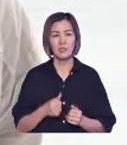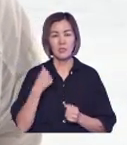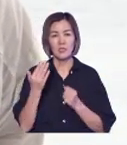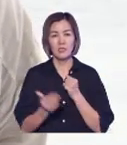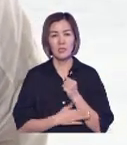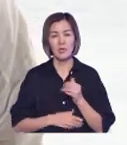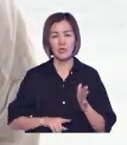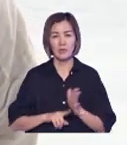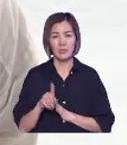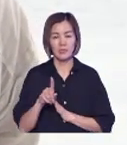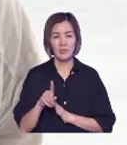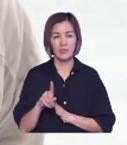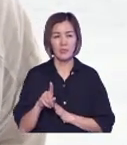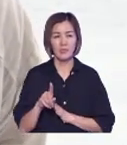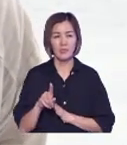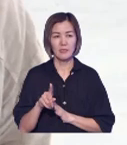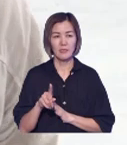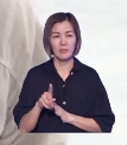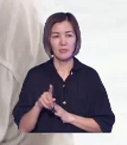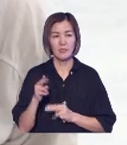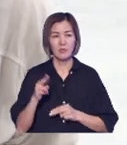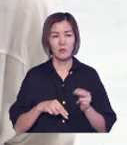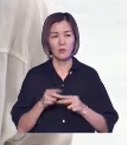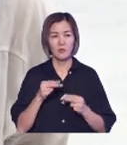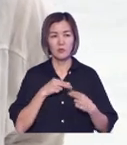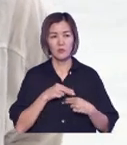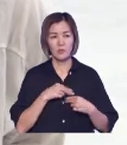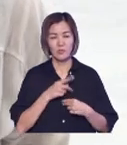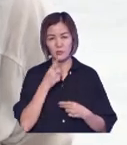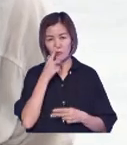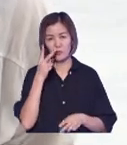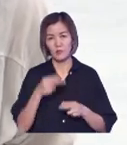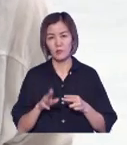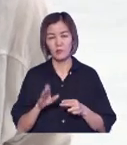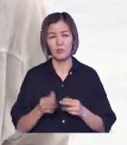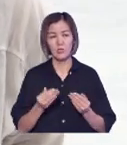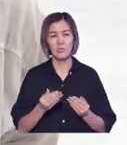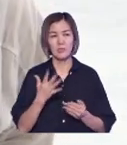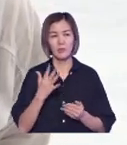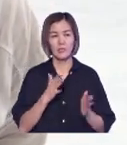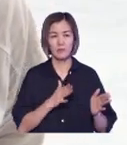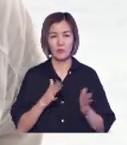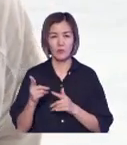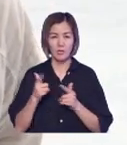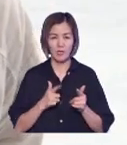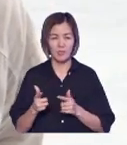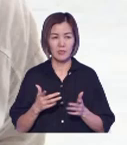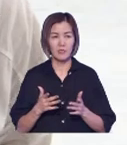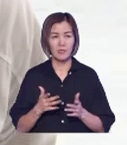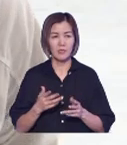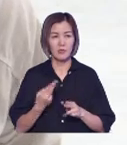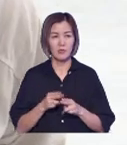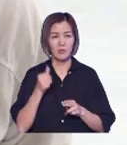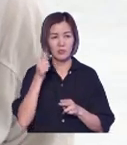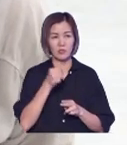аяғында басталған. Негізі құрылыс жұмыстар осы жылда. Қазір 5 блок дайын. Осы жылда